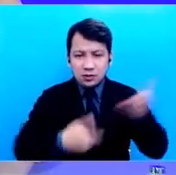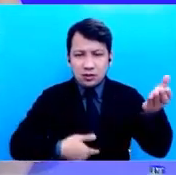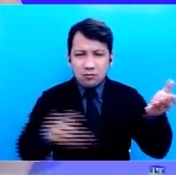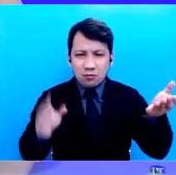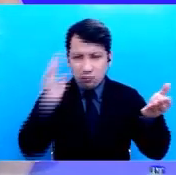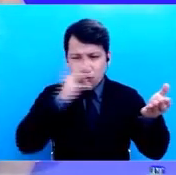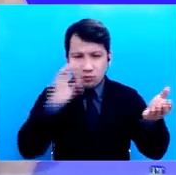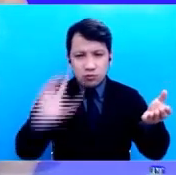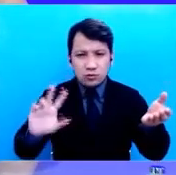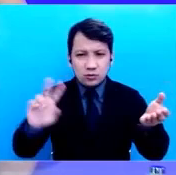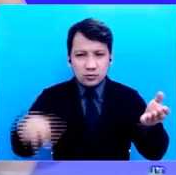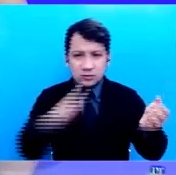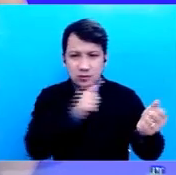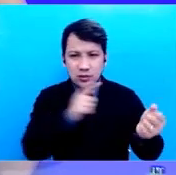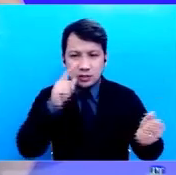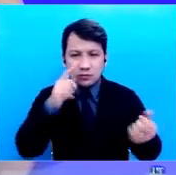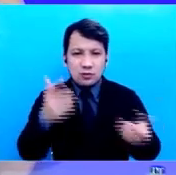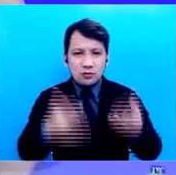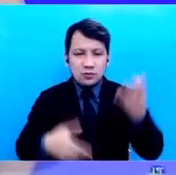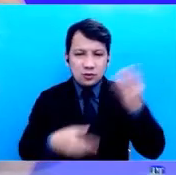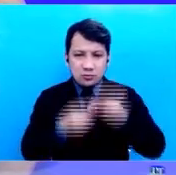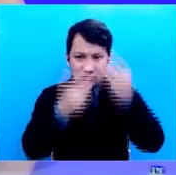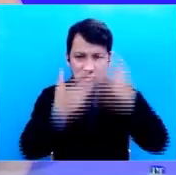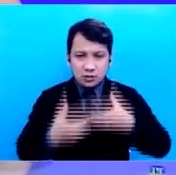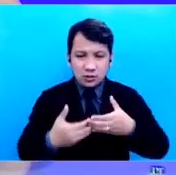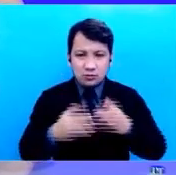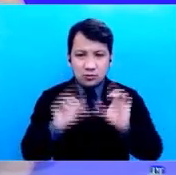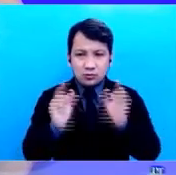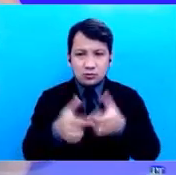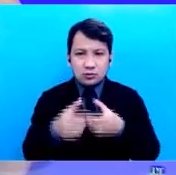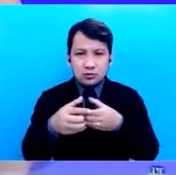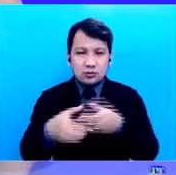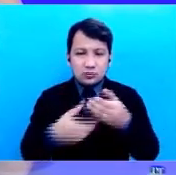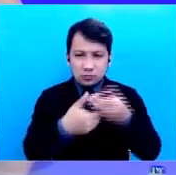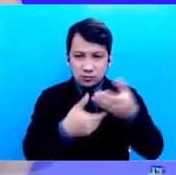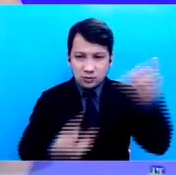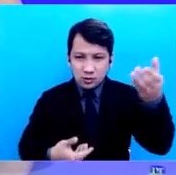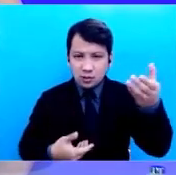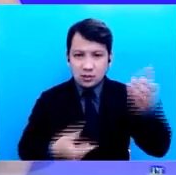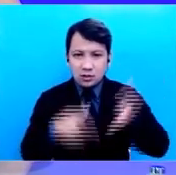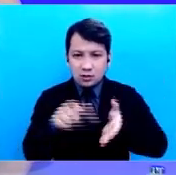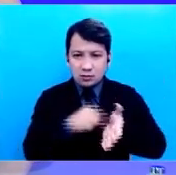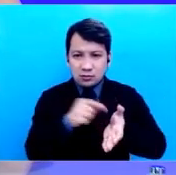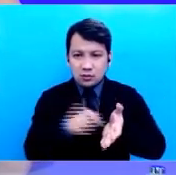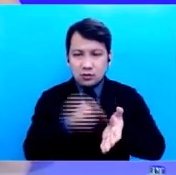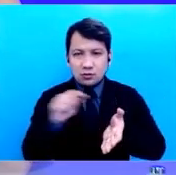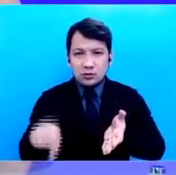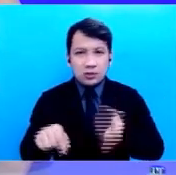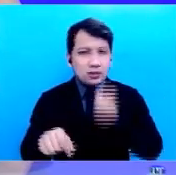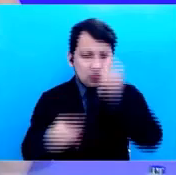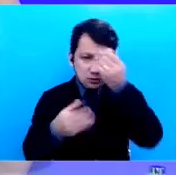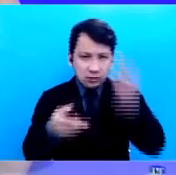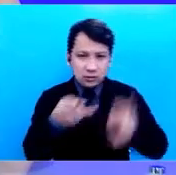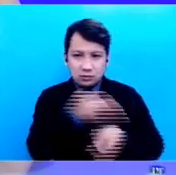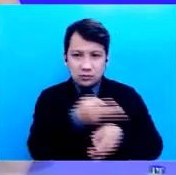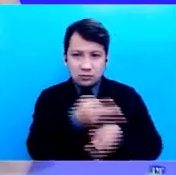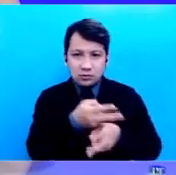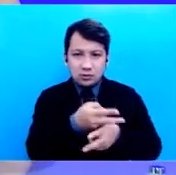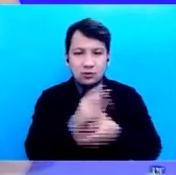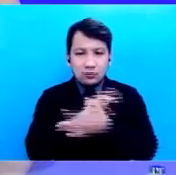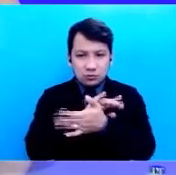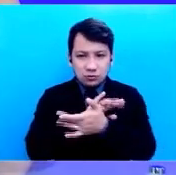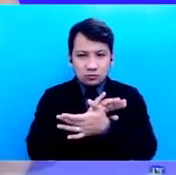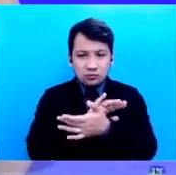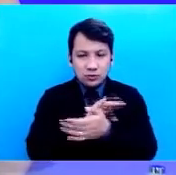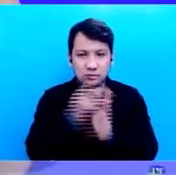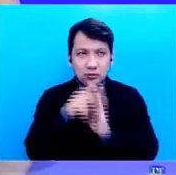kampo ni Robredo sa mga naunang batch ng balota na inimprinta ng hindi nabantayan dahil sa COVID restrictions.